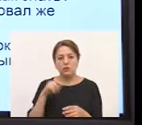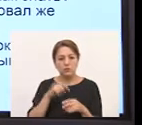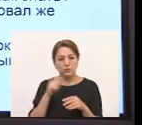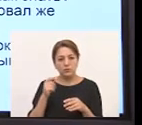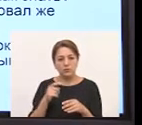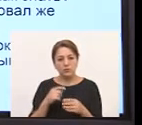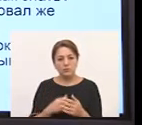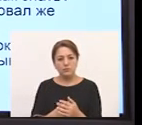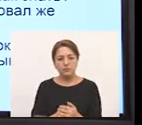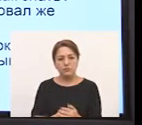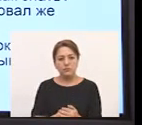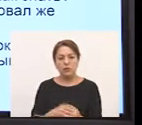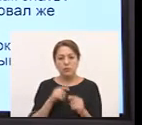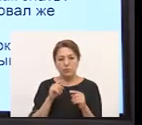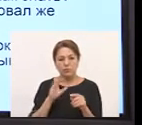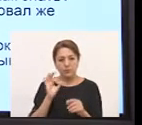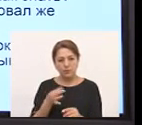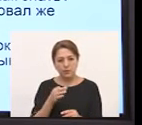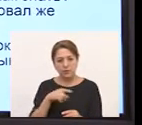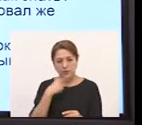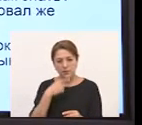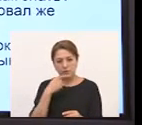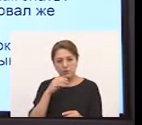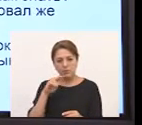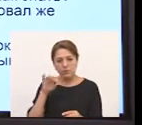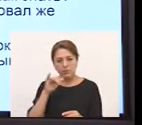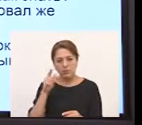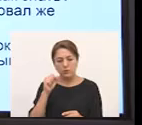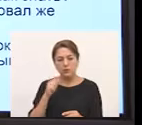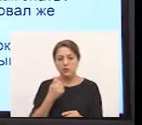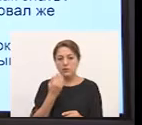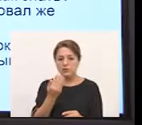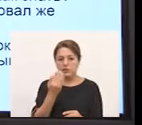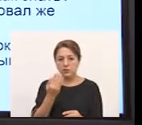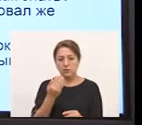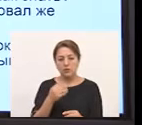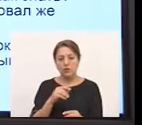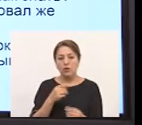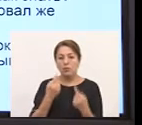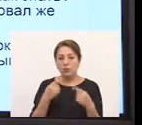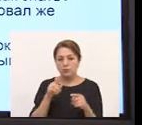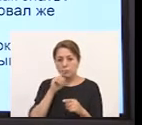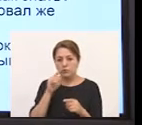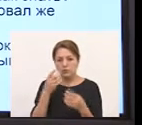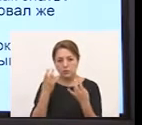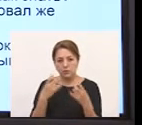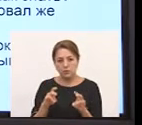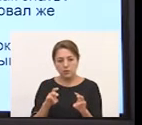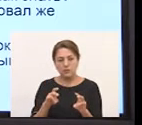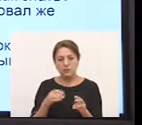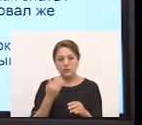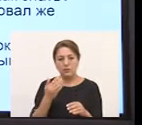головою». «То-то», – сказал я Пугачеву, – «не лучше ли тебе отстать от них самому, да прибегнуть к